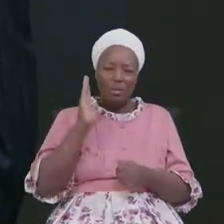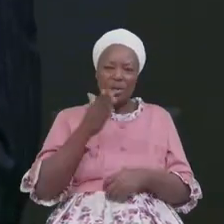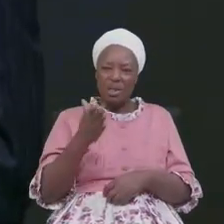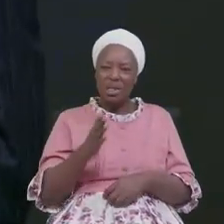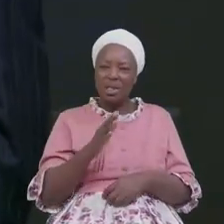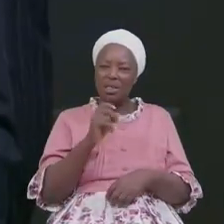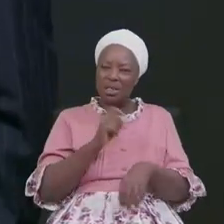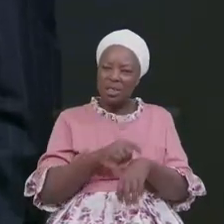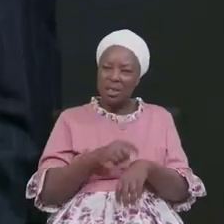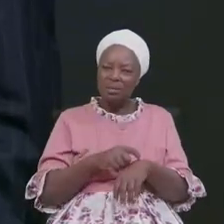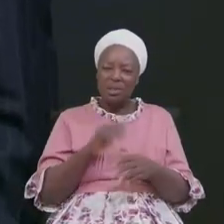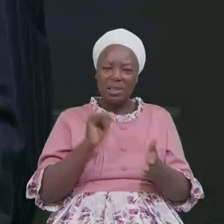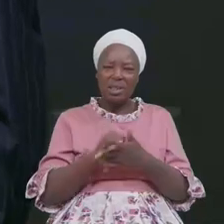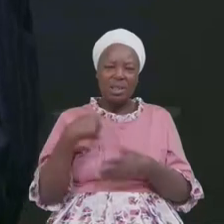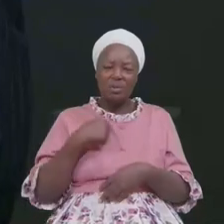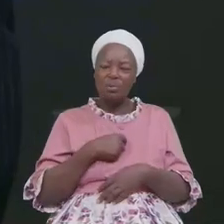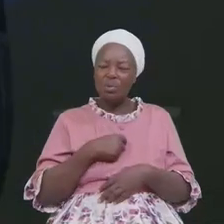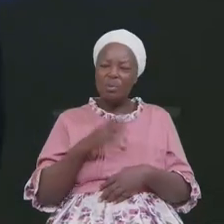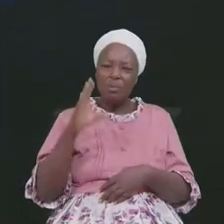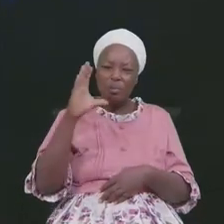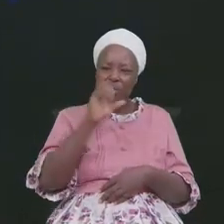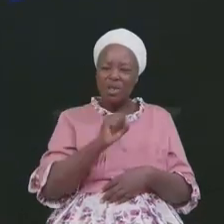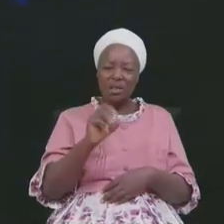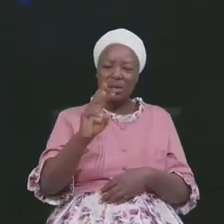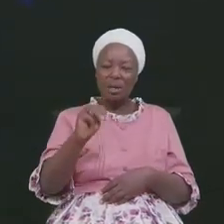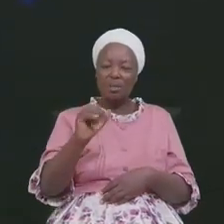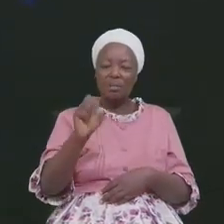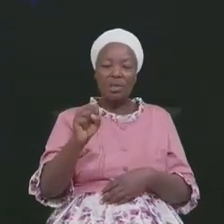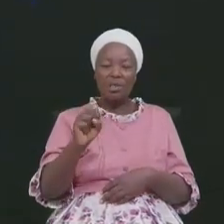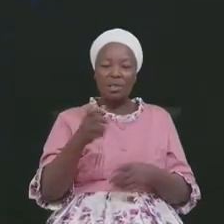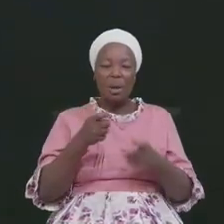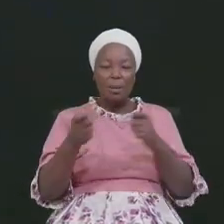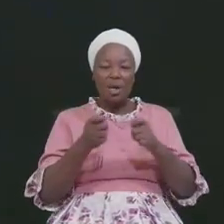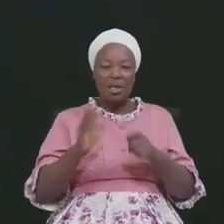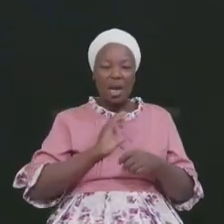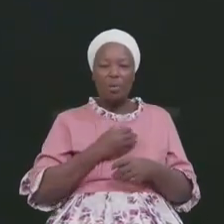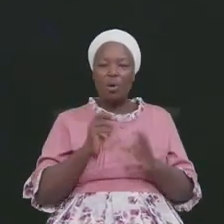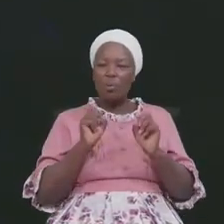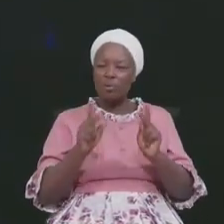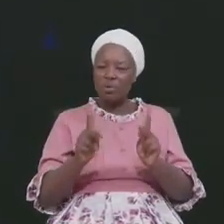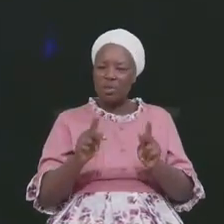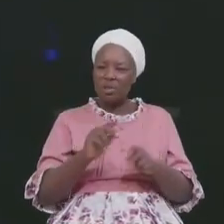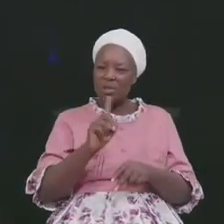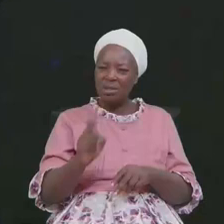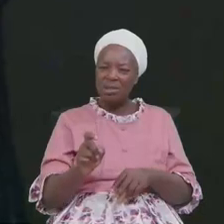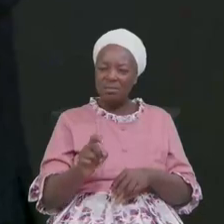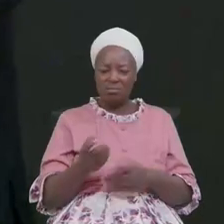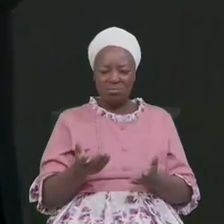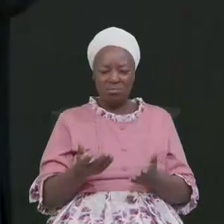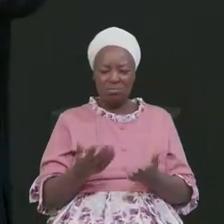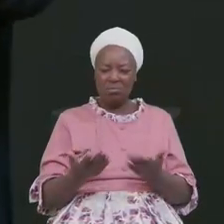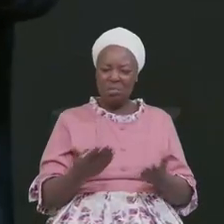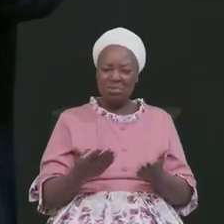géré nos opportunités? Je pense qu'il doit en avoir. Il y a eu des moments, pendant ces 50